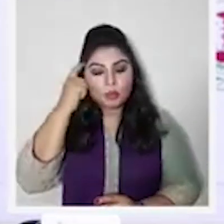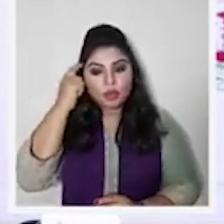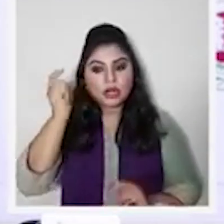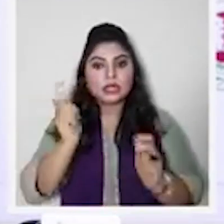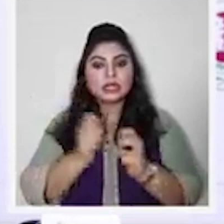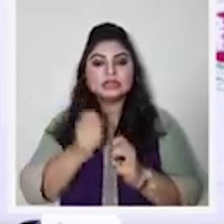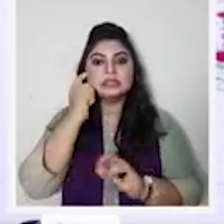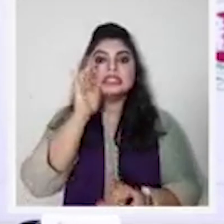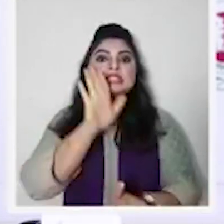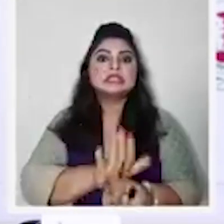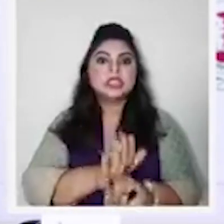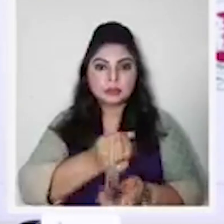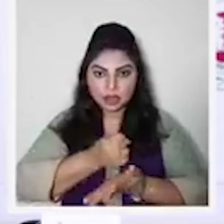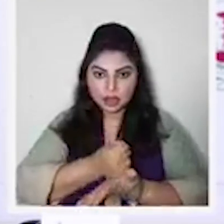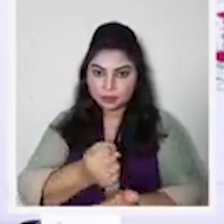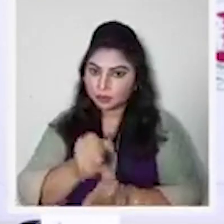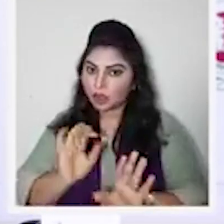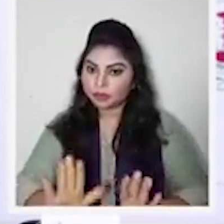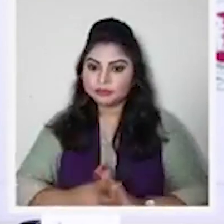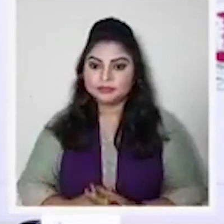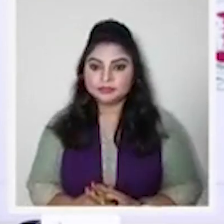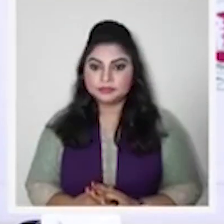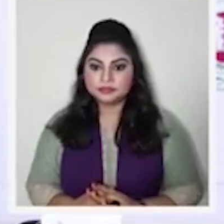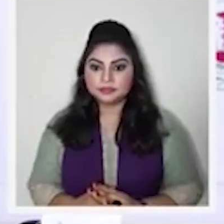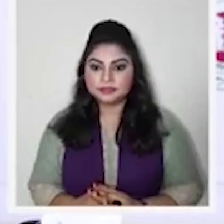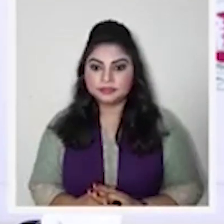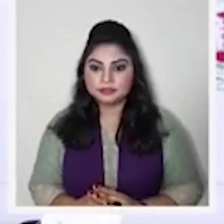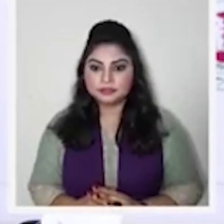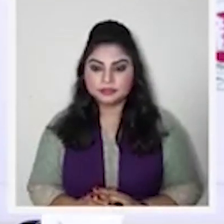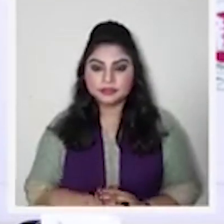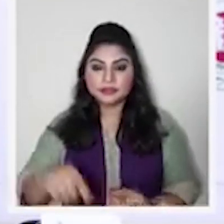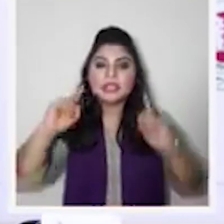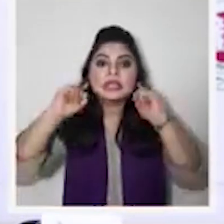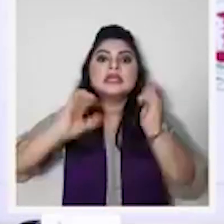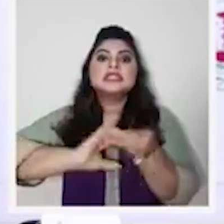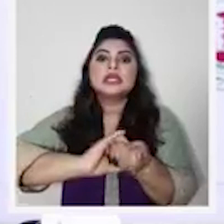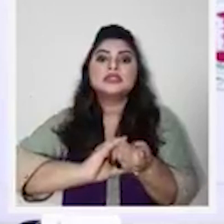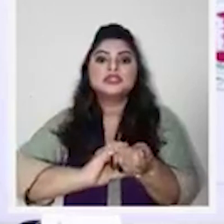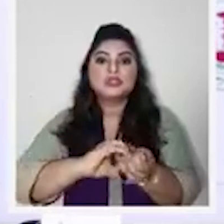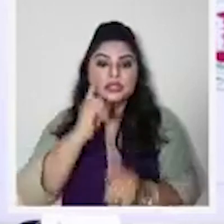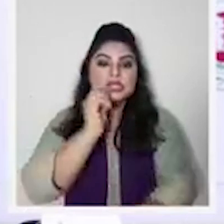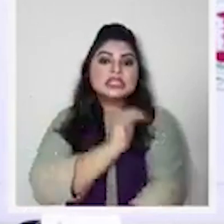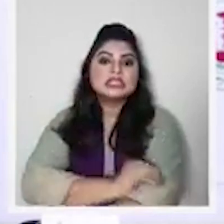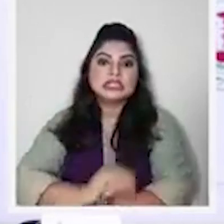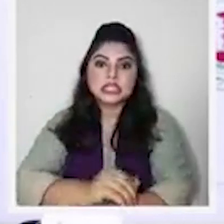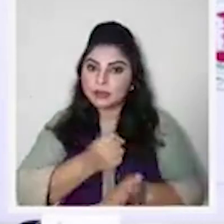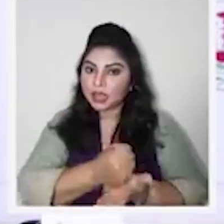সকল জরুরি সেবা প্রদানকারীদের মানসিক স্বাস্থ্য উজ্জীবিত রাখতে কিছু করণীয় বিষয়ে বলবো।